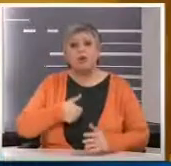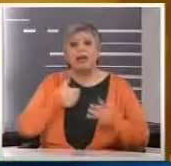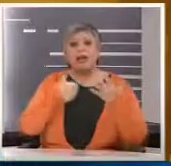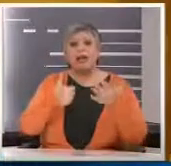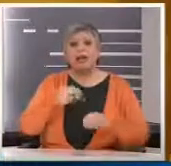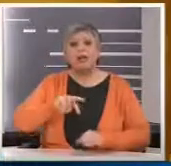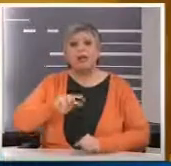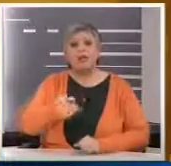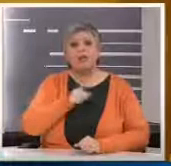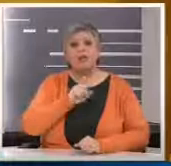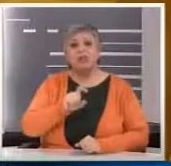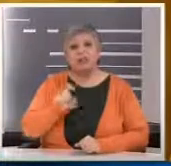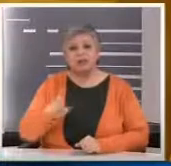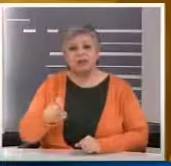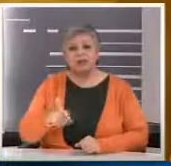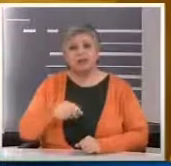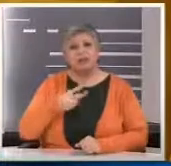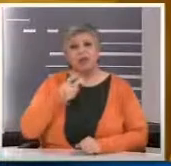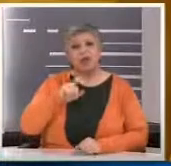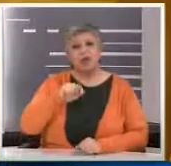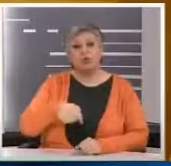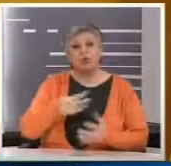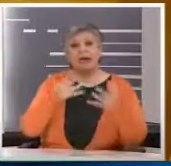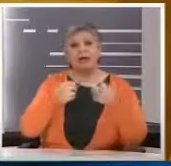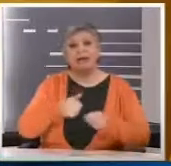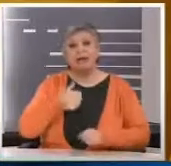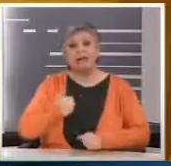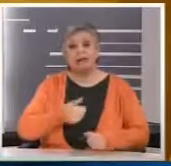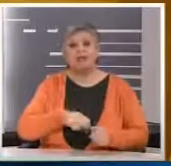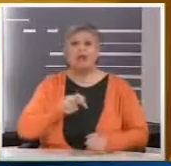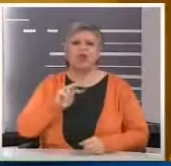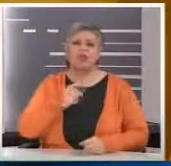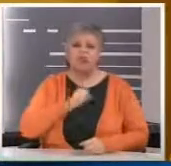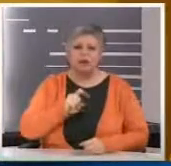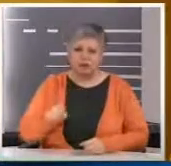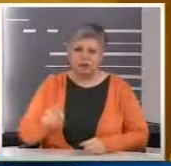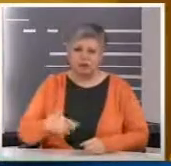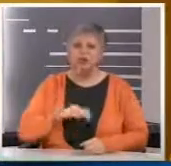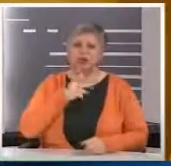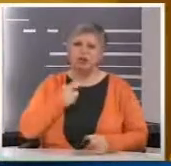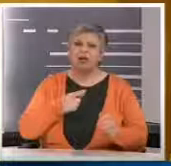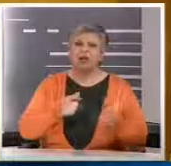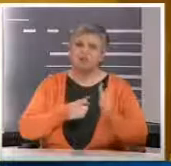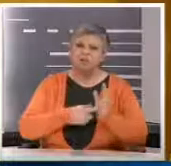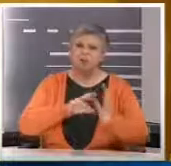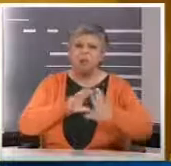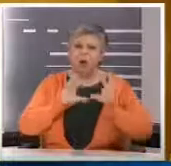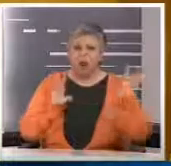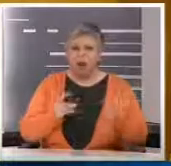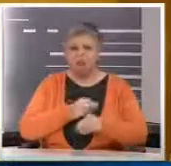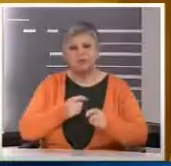και 2,96 δις αντιστοίχως. Από τους νόμους βέβαια που εισήγαγαν με το clawback και το rebate